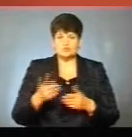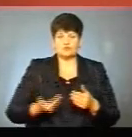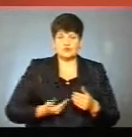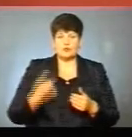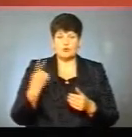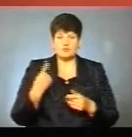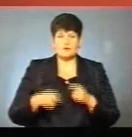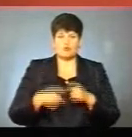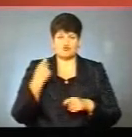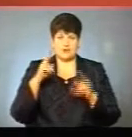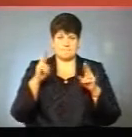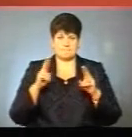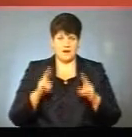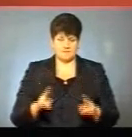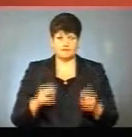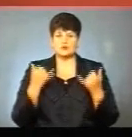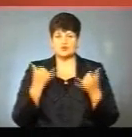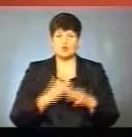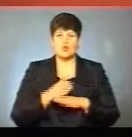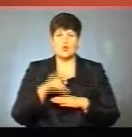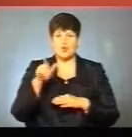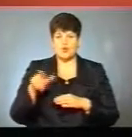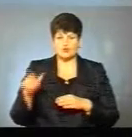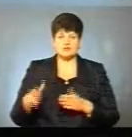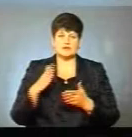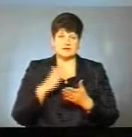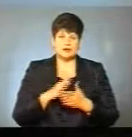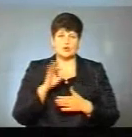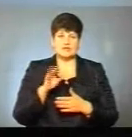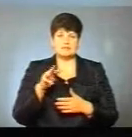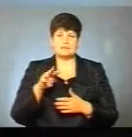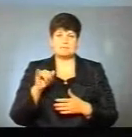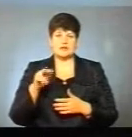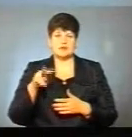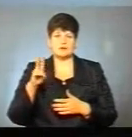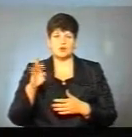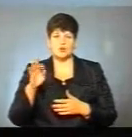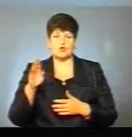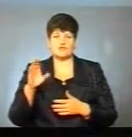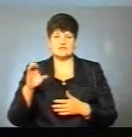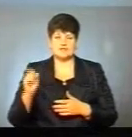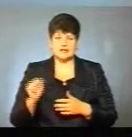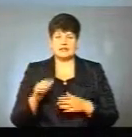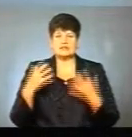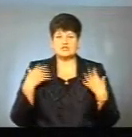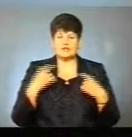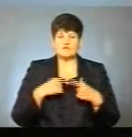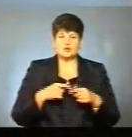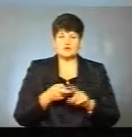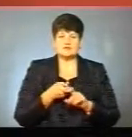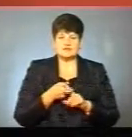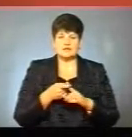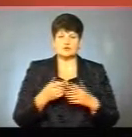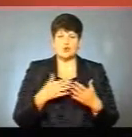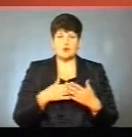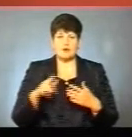за порушення правил. Сьогодні гостею студії є Олеся Мялковська, начальниця відділу зв'язків з громадськістю